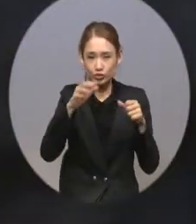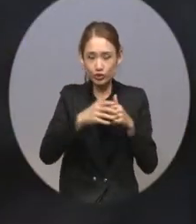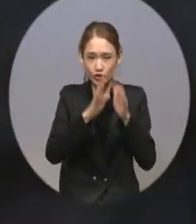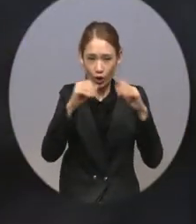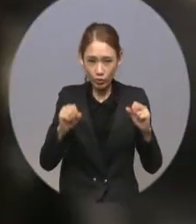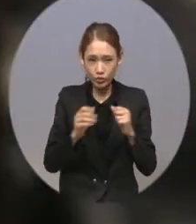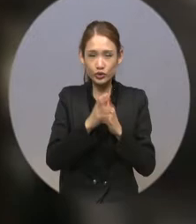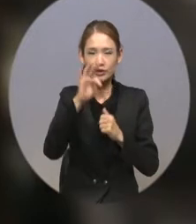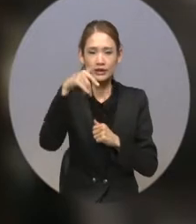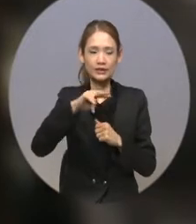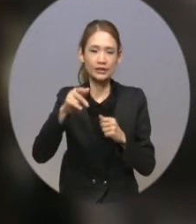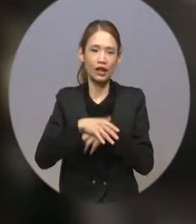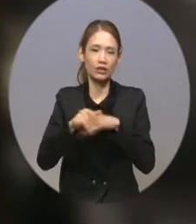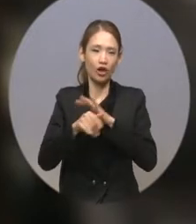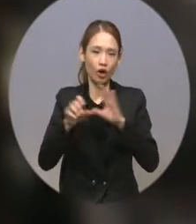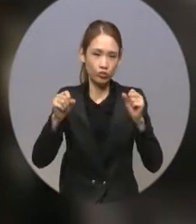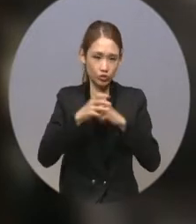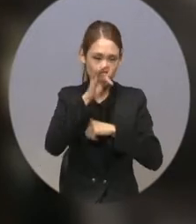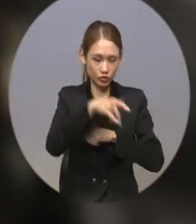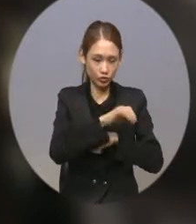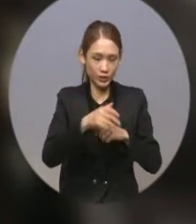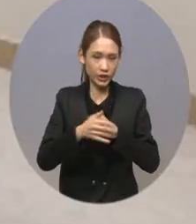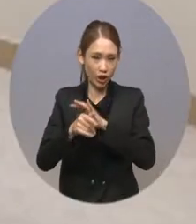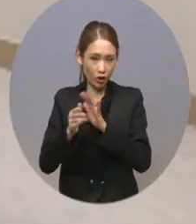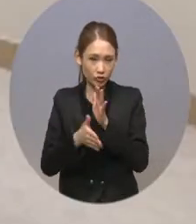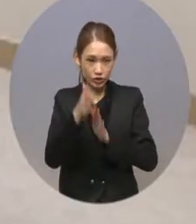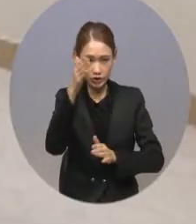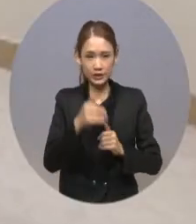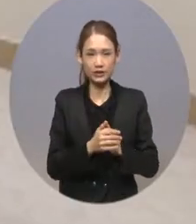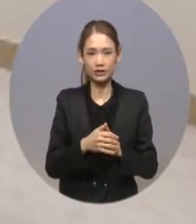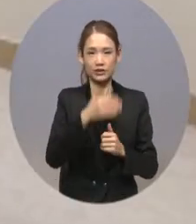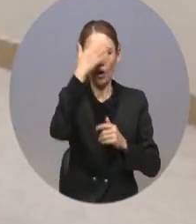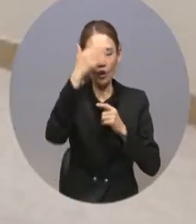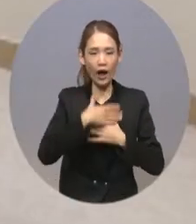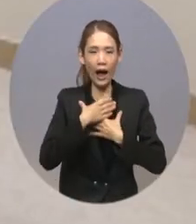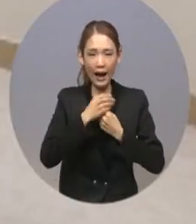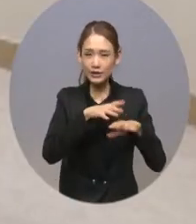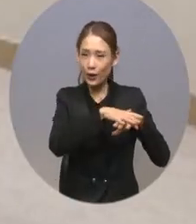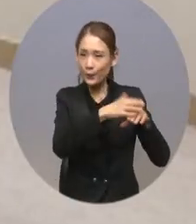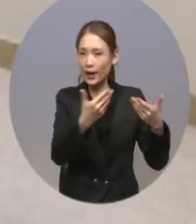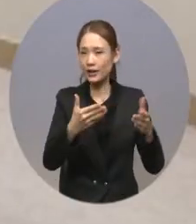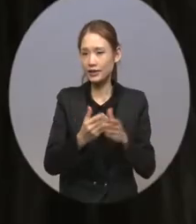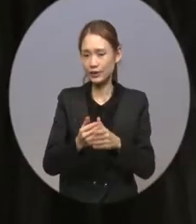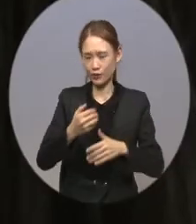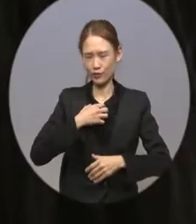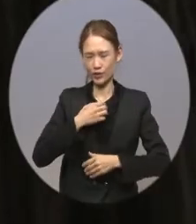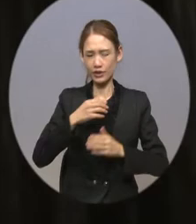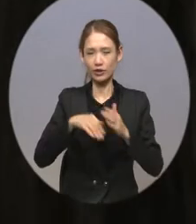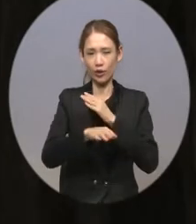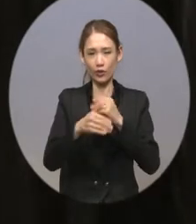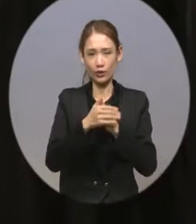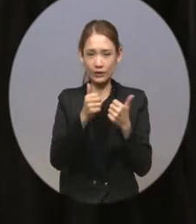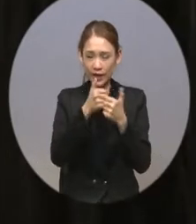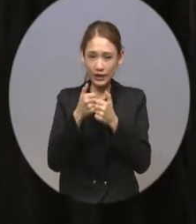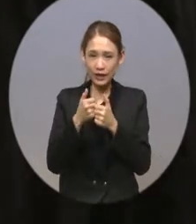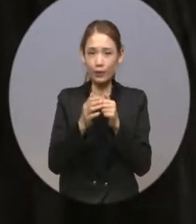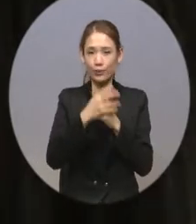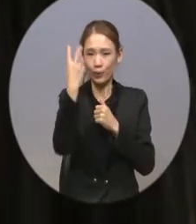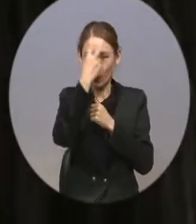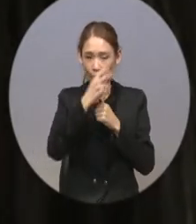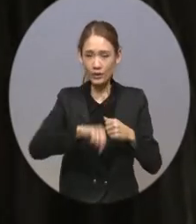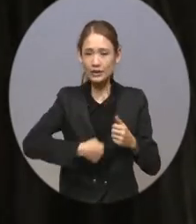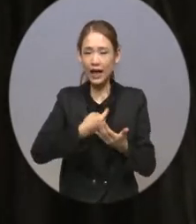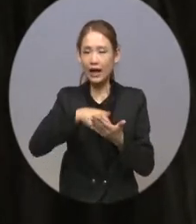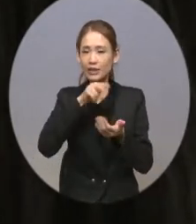익산시, 경북 구미시, 경주시 등입니다. 청소년 안전망팀은 위기 청소년에게 상담과 보호, 자립 지원